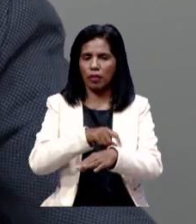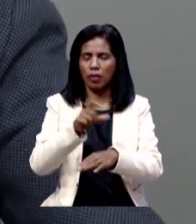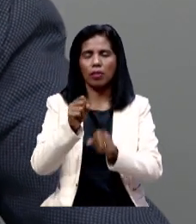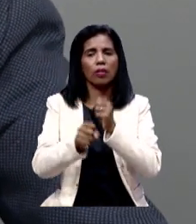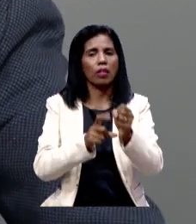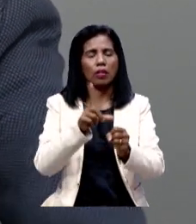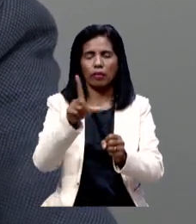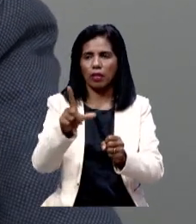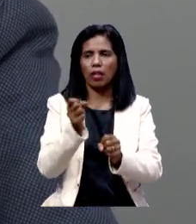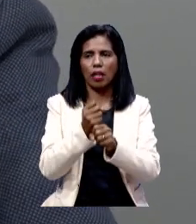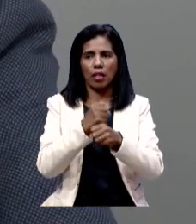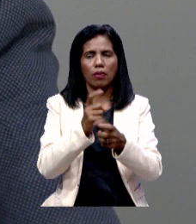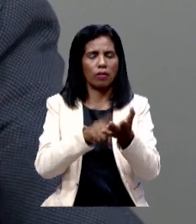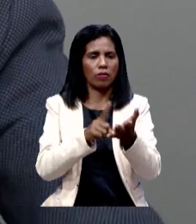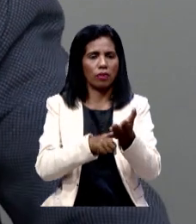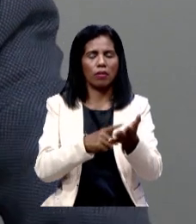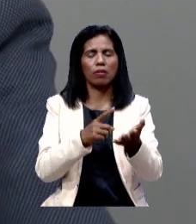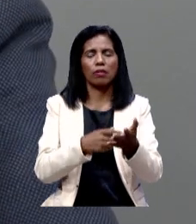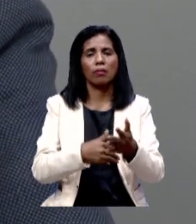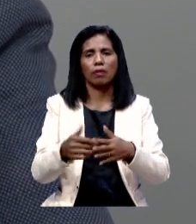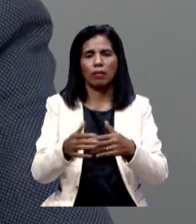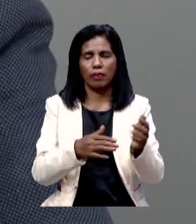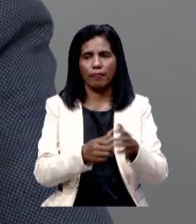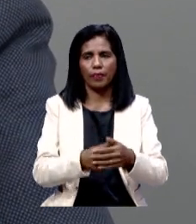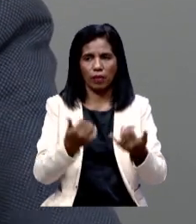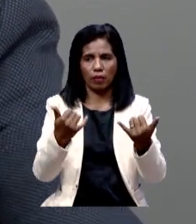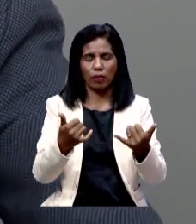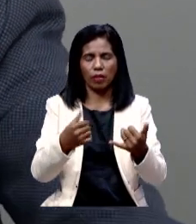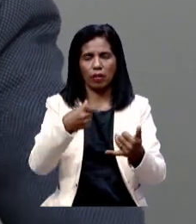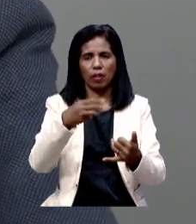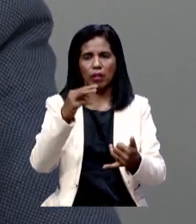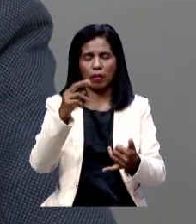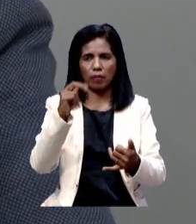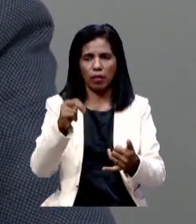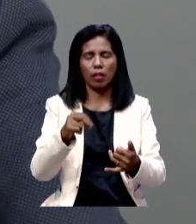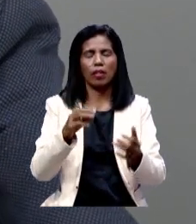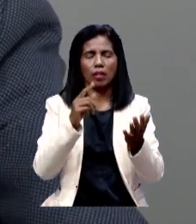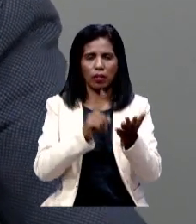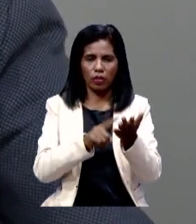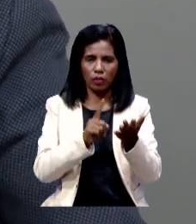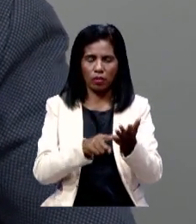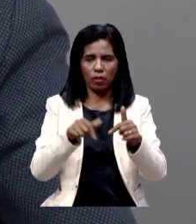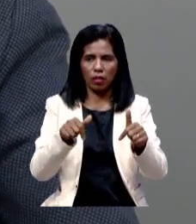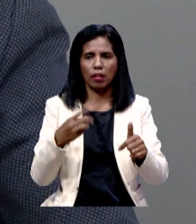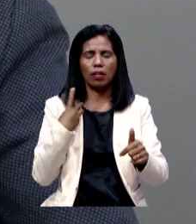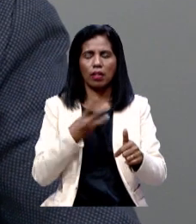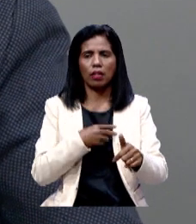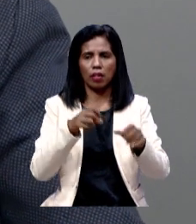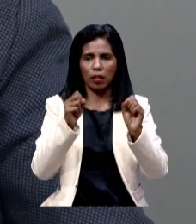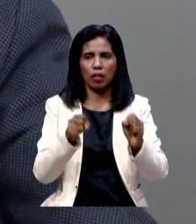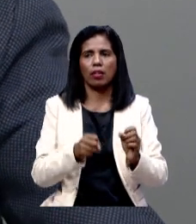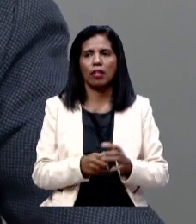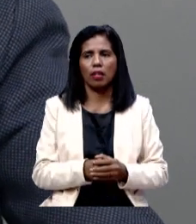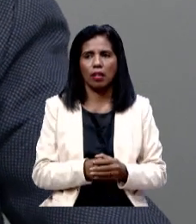sira halu diskusan bai bai ngela. Ohen zemen tibi konvoka diskusan de ne, nebe ita tenki